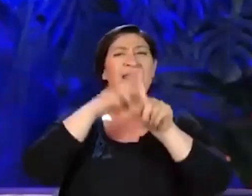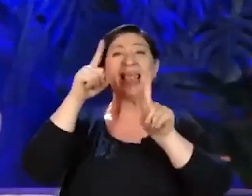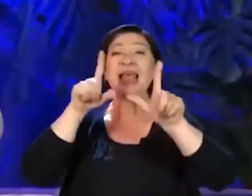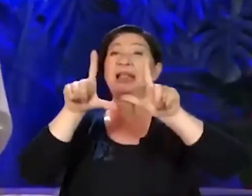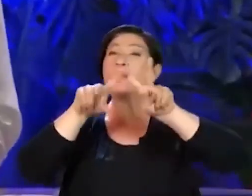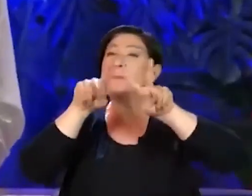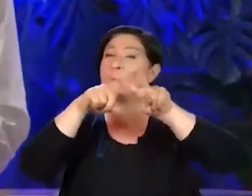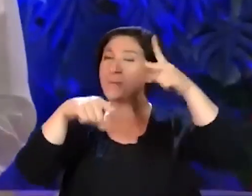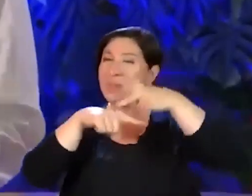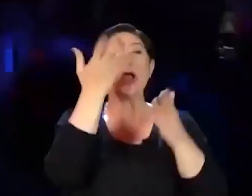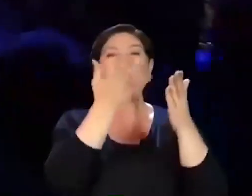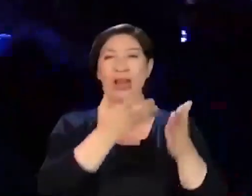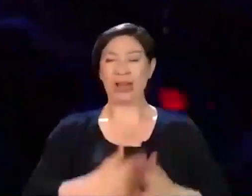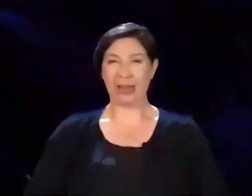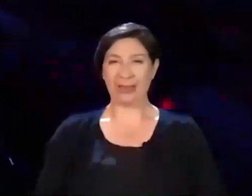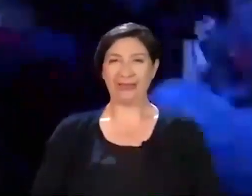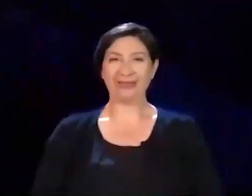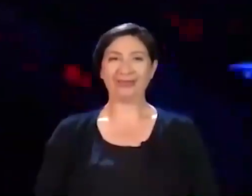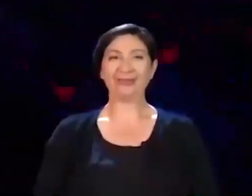Yılmaz Morgül.